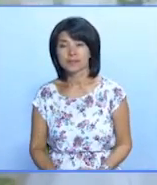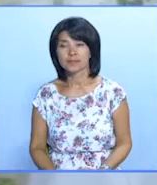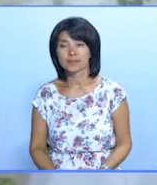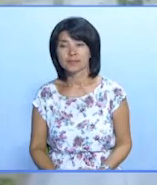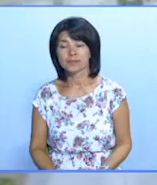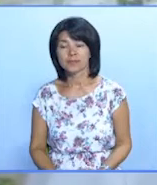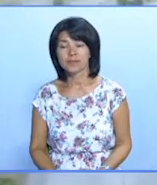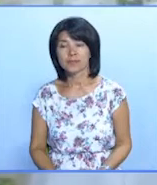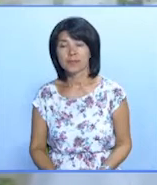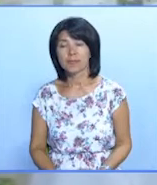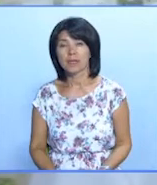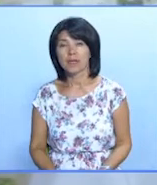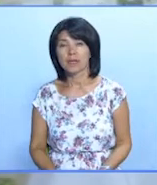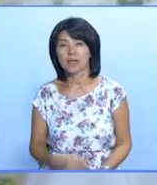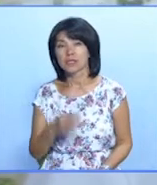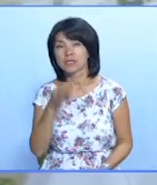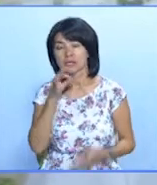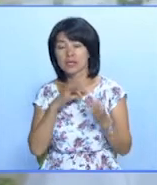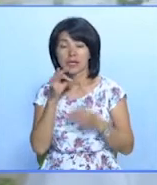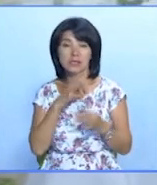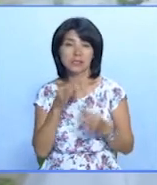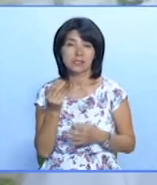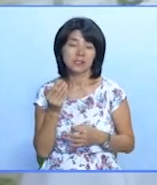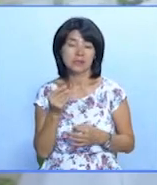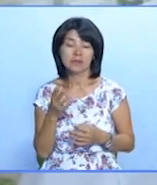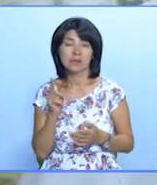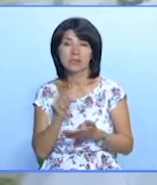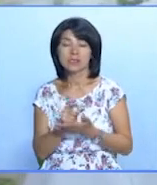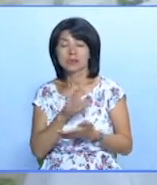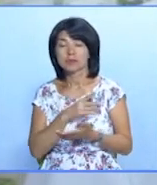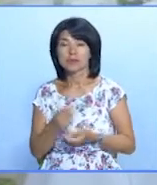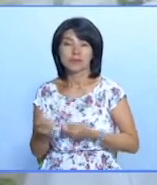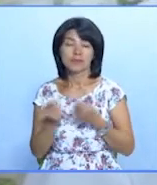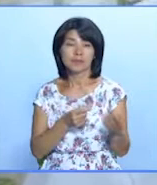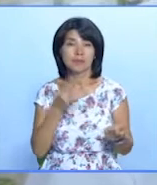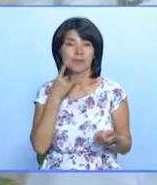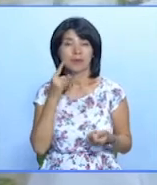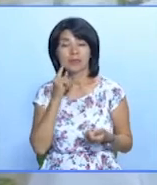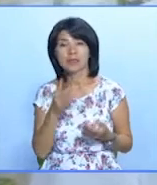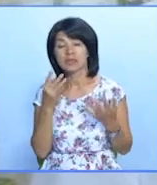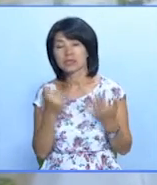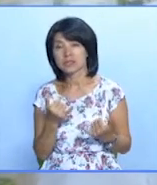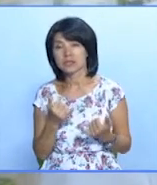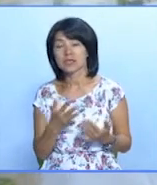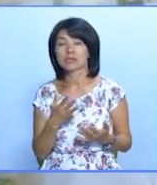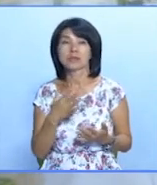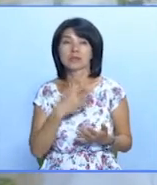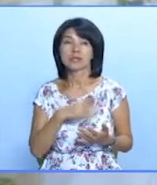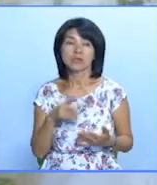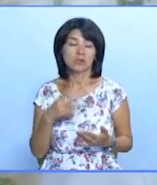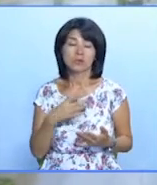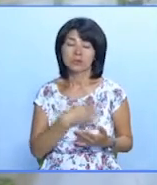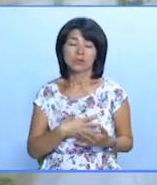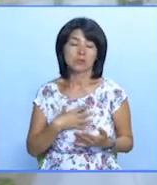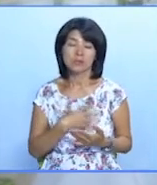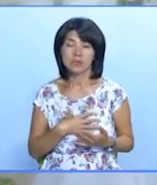средства в Павлодар начали поступать. Дәрі-дәрмектер Павлодарға келе бастады. Сондықтан уайымдап түрбелең жасаудың қажеті жоқ. Дәрілер болды,